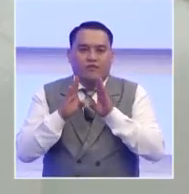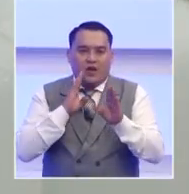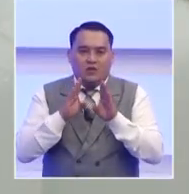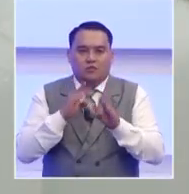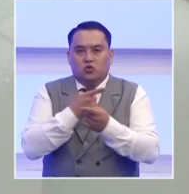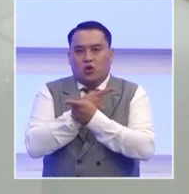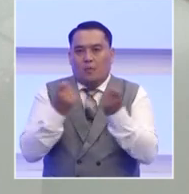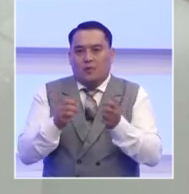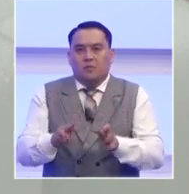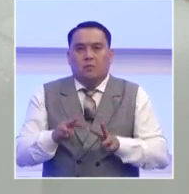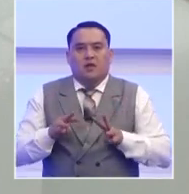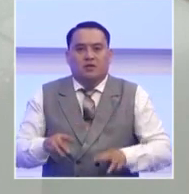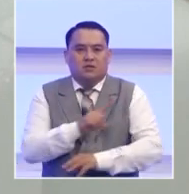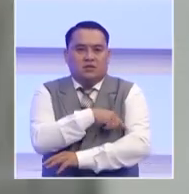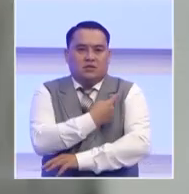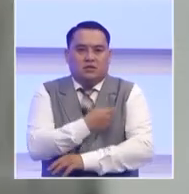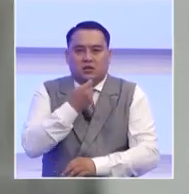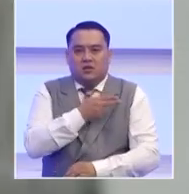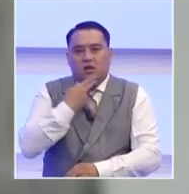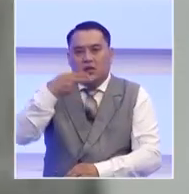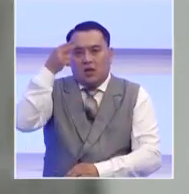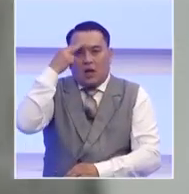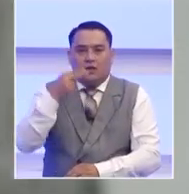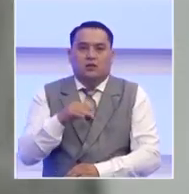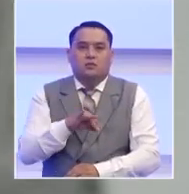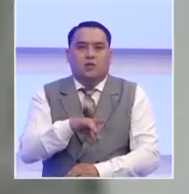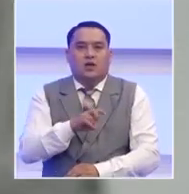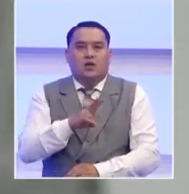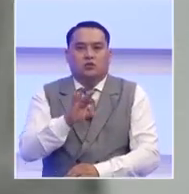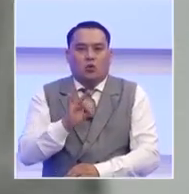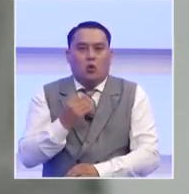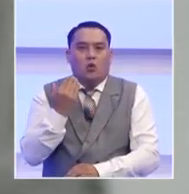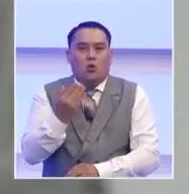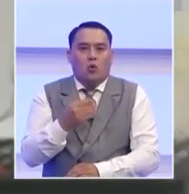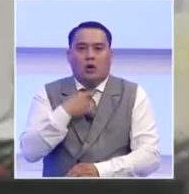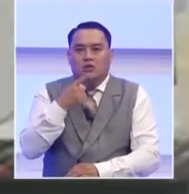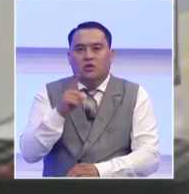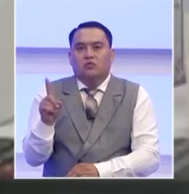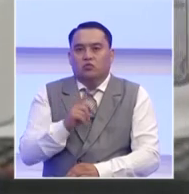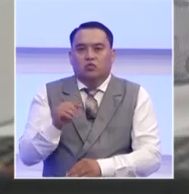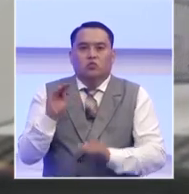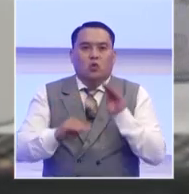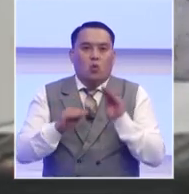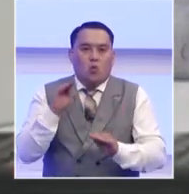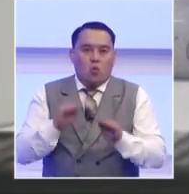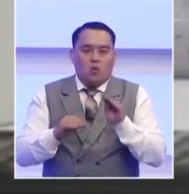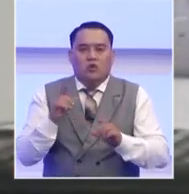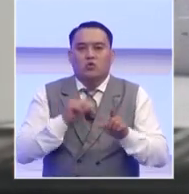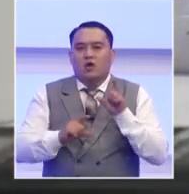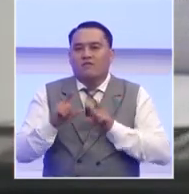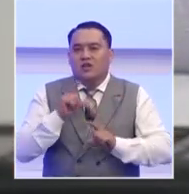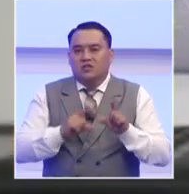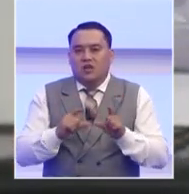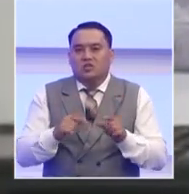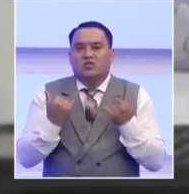Facebook сообщил министр здравоохранения Италии Роберто Спиранса. Он уточнил, что речь идет о разработках Оксфордского